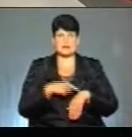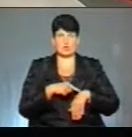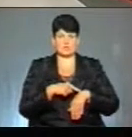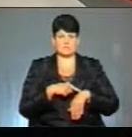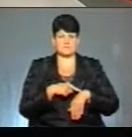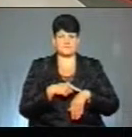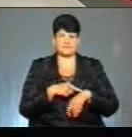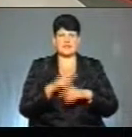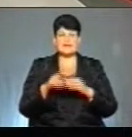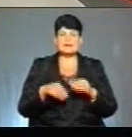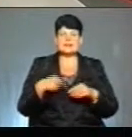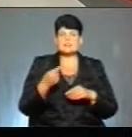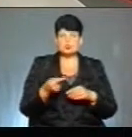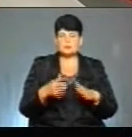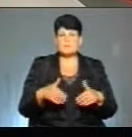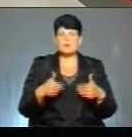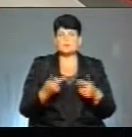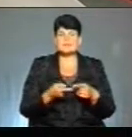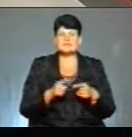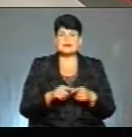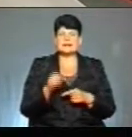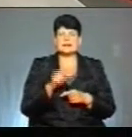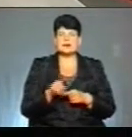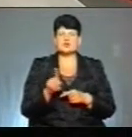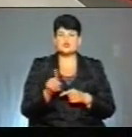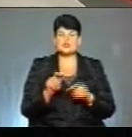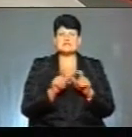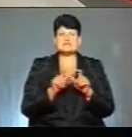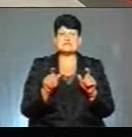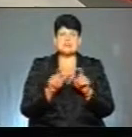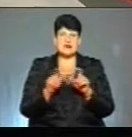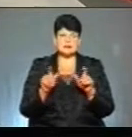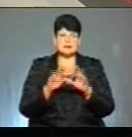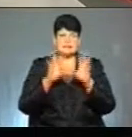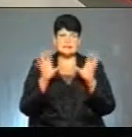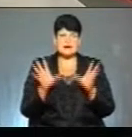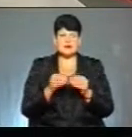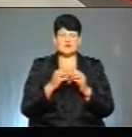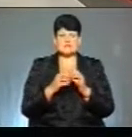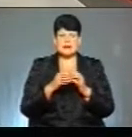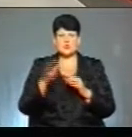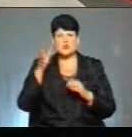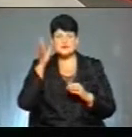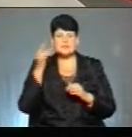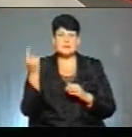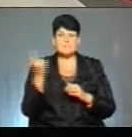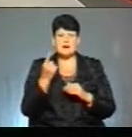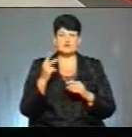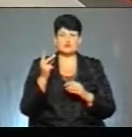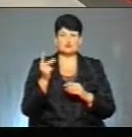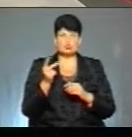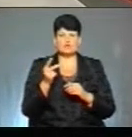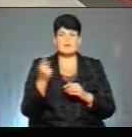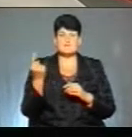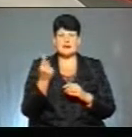годин. Наступна пропозиція їхня – це те, що заклади загальносередньої освіти 1-го, 2-го